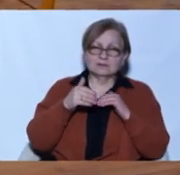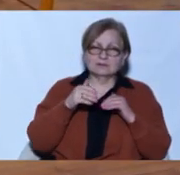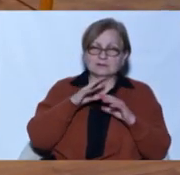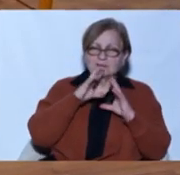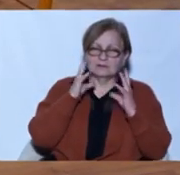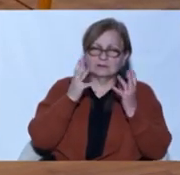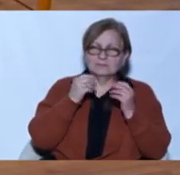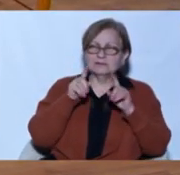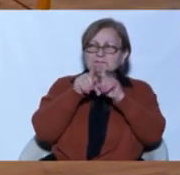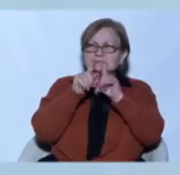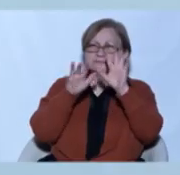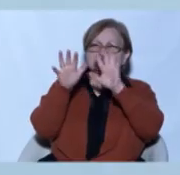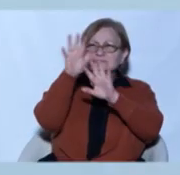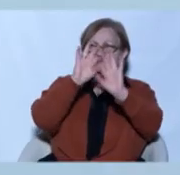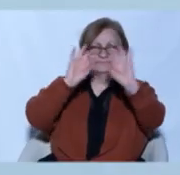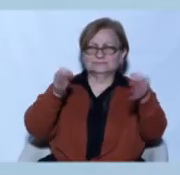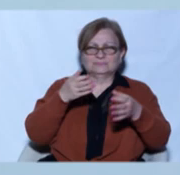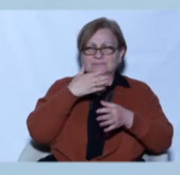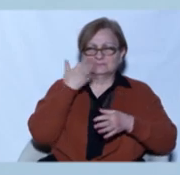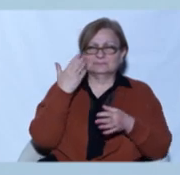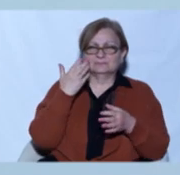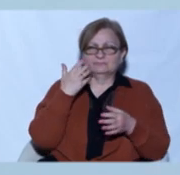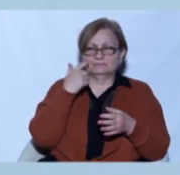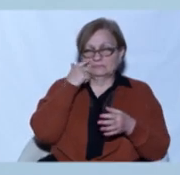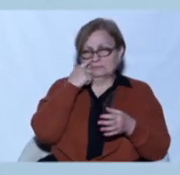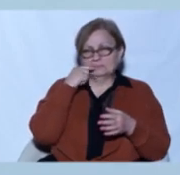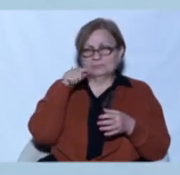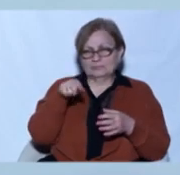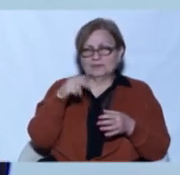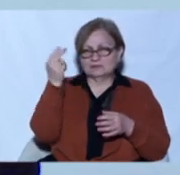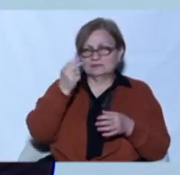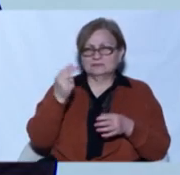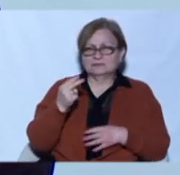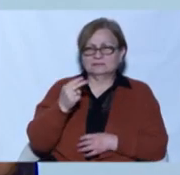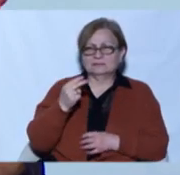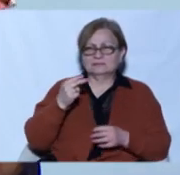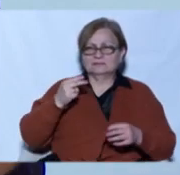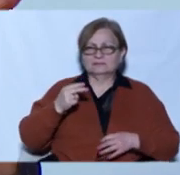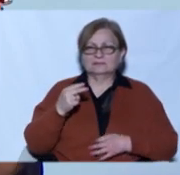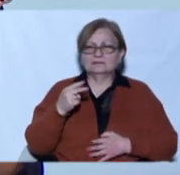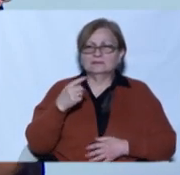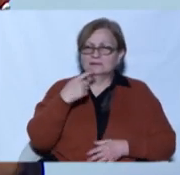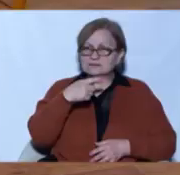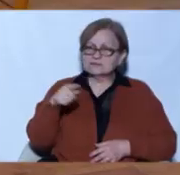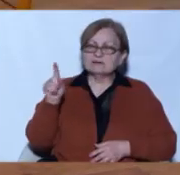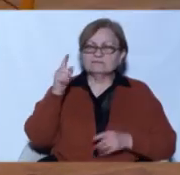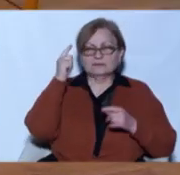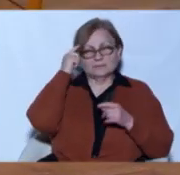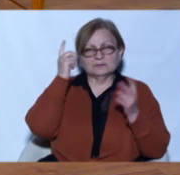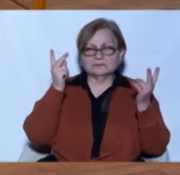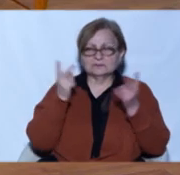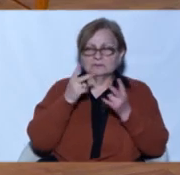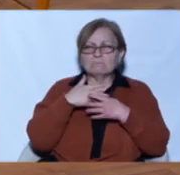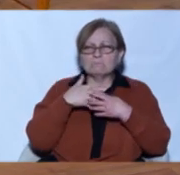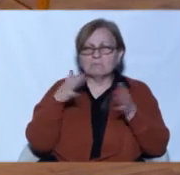მაინც ბუნდოვანი და გაურკვეველია. რა თქმა უნდა, ამ ნახატს სხვა ფიქრიც სჭირდება, უფრო